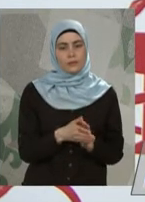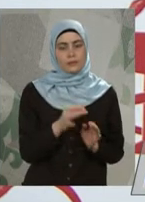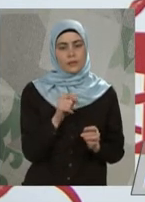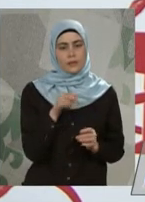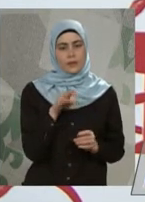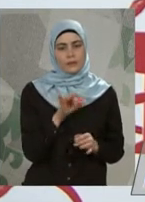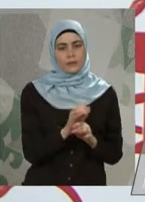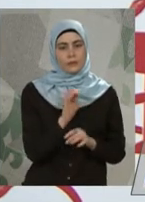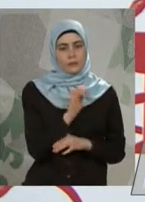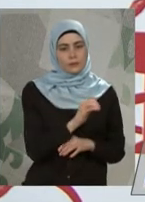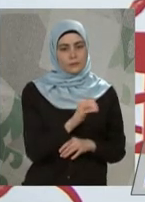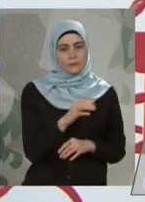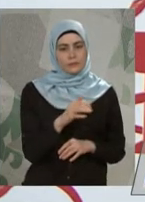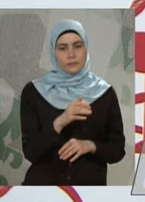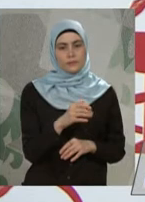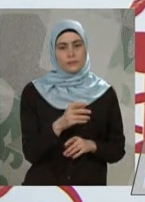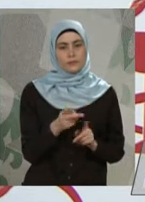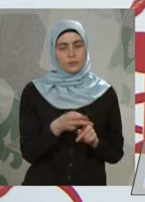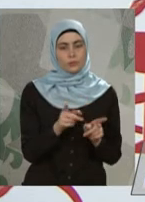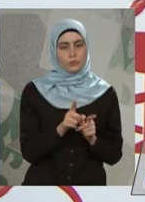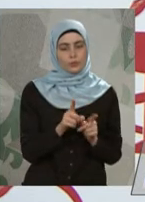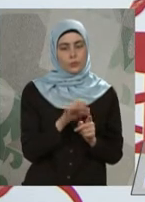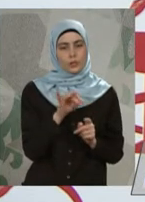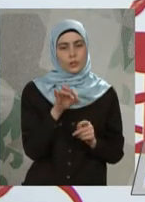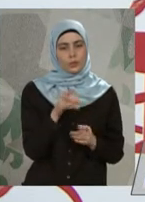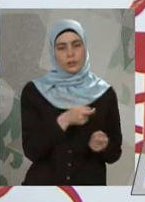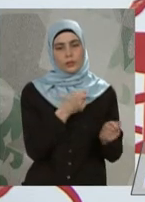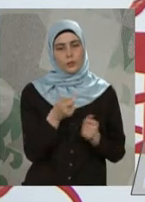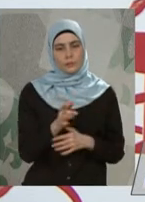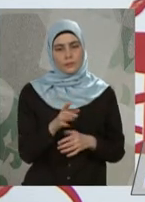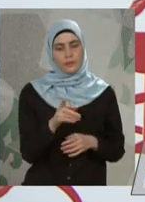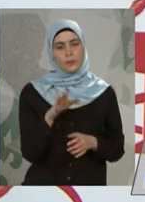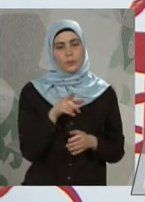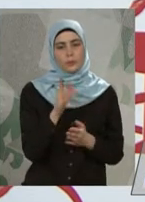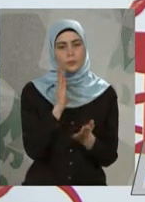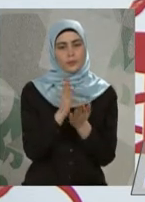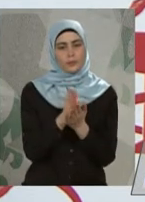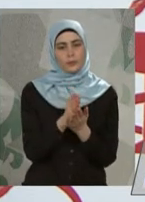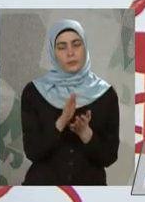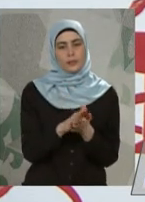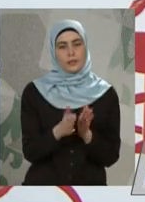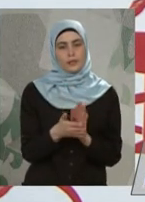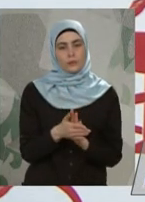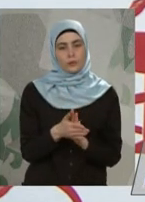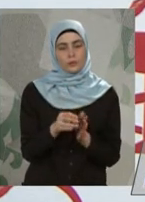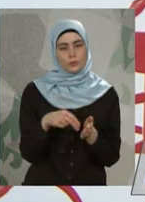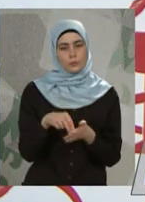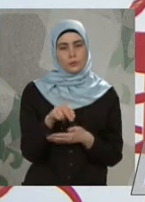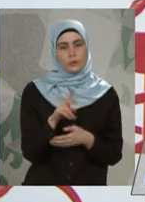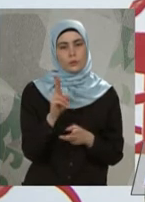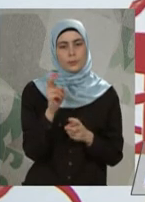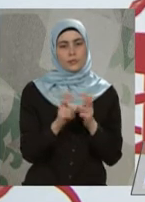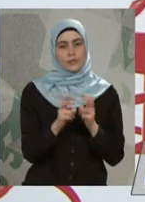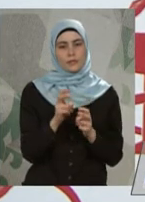заявки. Вторично у нас опять же инсулины не прошли, мы закупили инсулины уже прямыми договорами непосредственно с